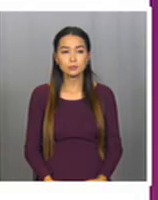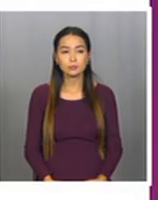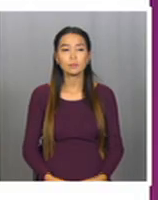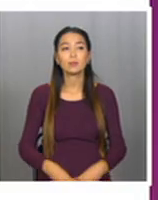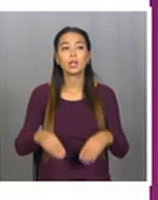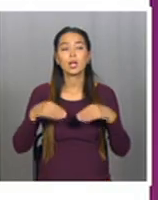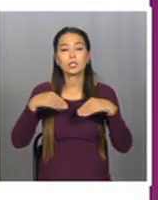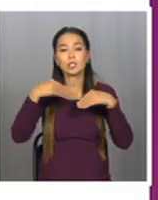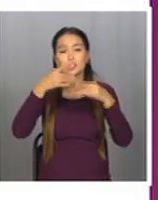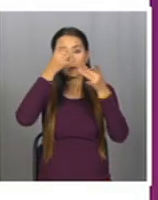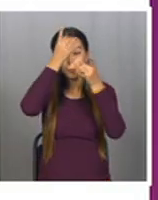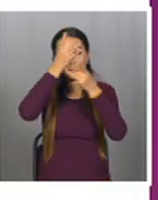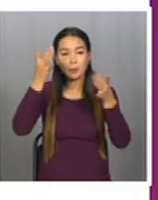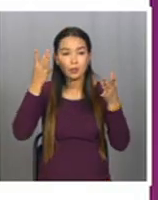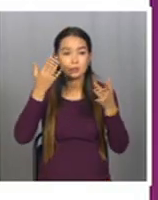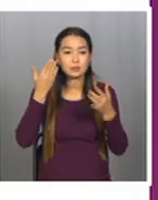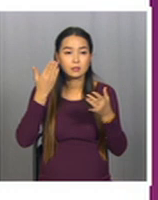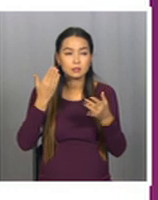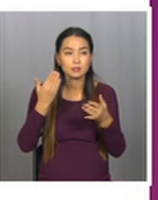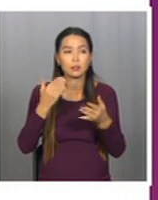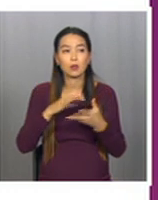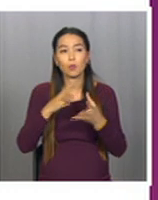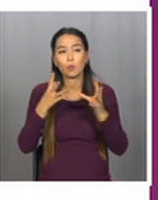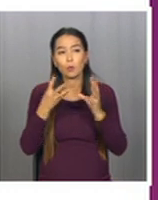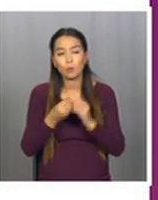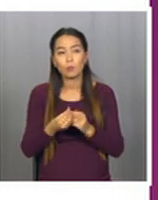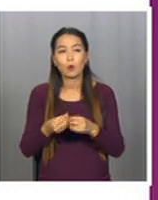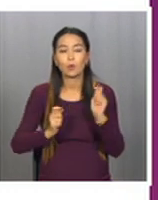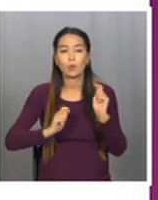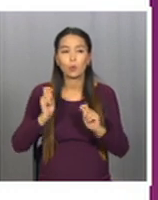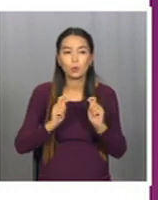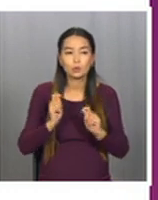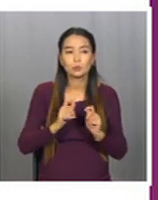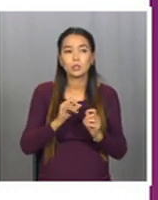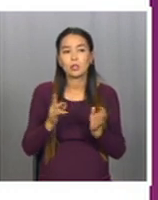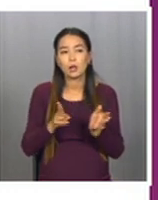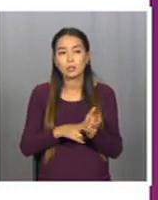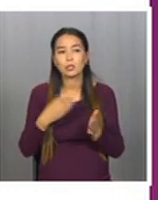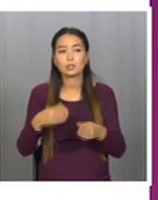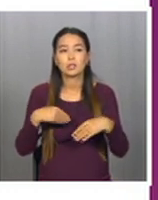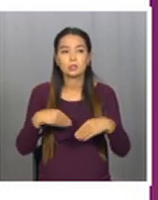Егіншілік мәдениетке келетін болсақ, көшпелілер отырықшылардан егістікті суару жүйесін меңгерген